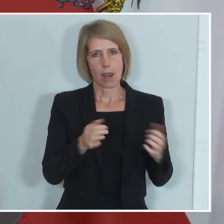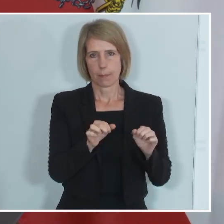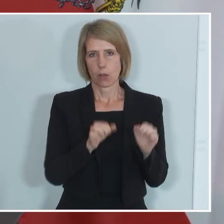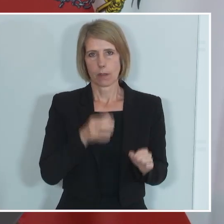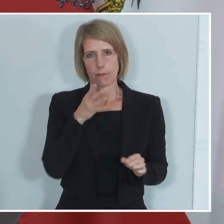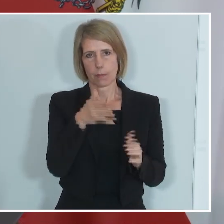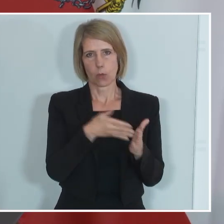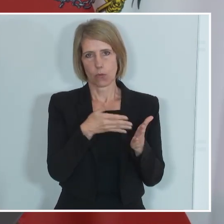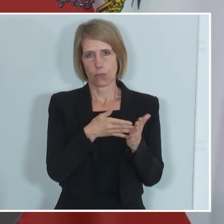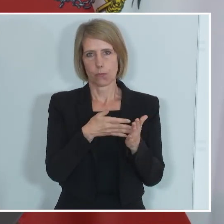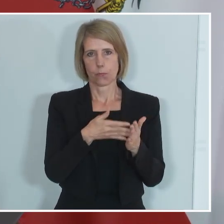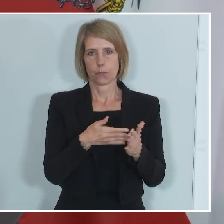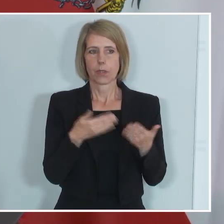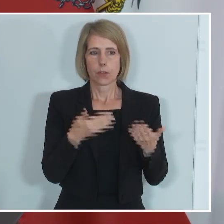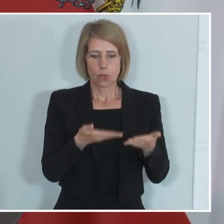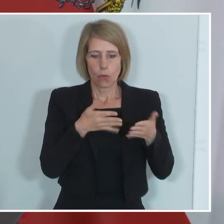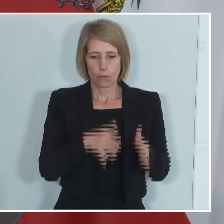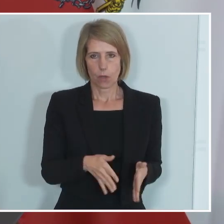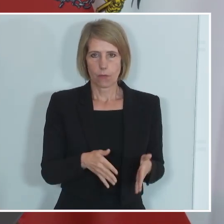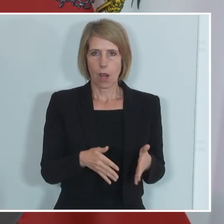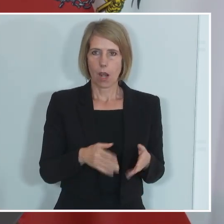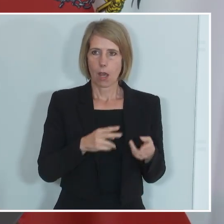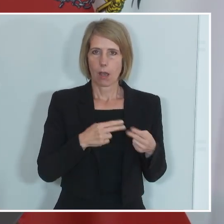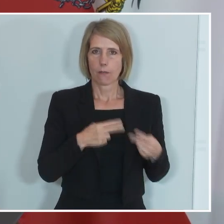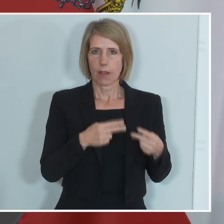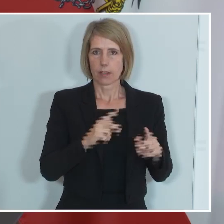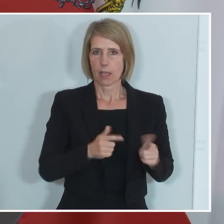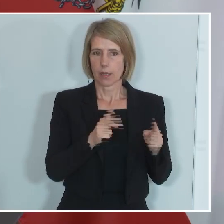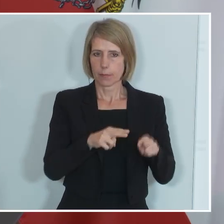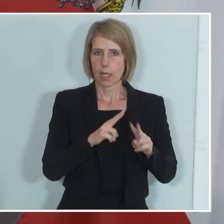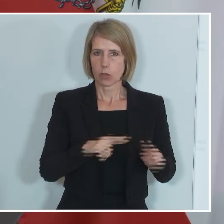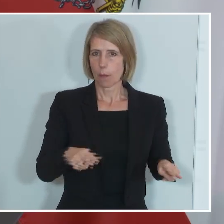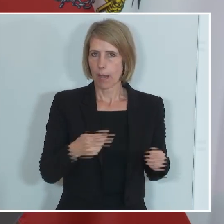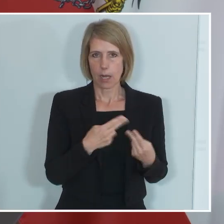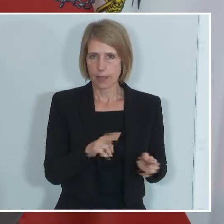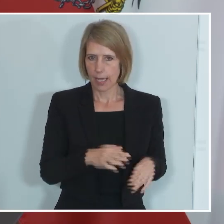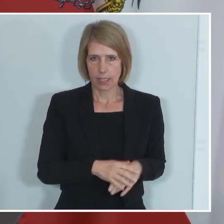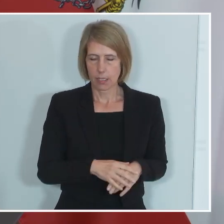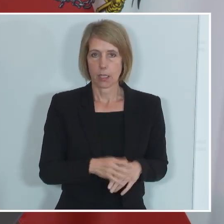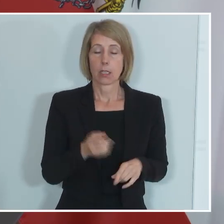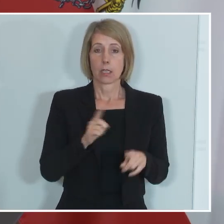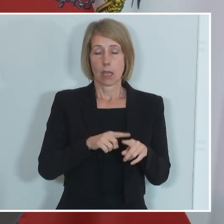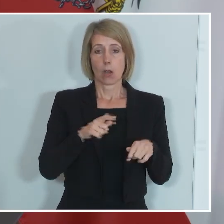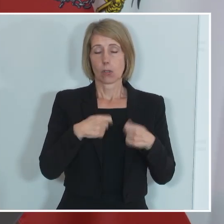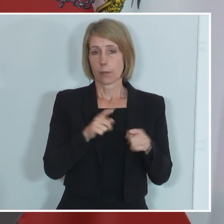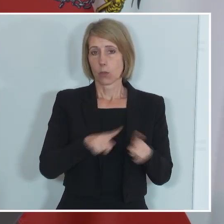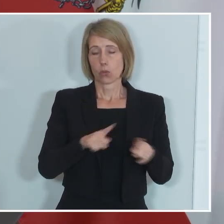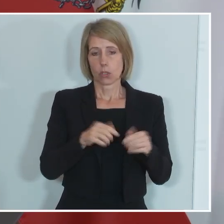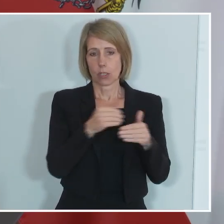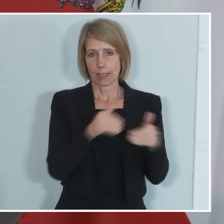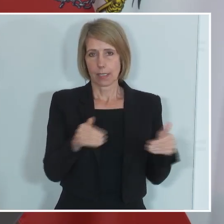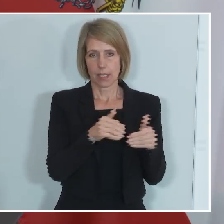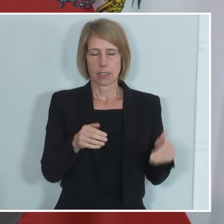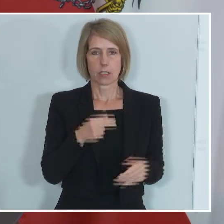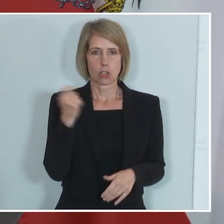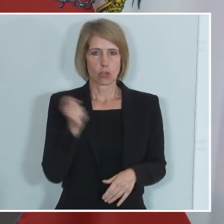Hand, dass man nach so einem Vorfall nicht einfach zur Tagesordnung übergehen kann. Es ist zum Zweiten ein Faktum, dass es unterschiedliche Grenzen der Strafmündigkeit